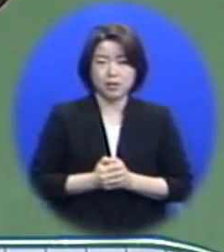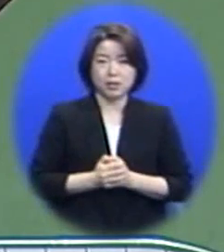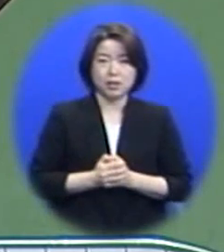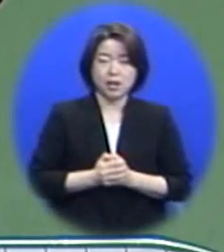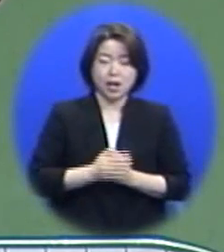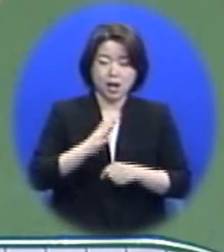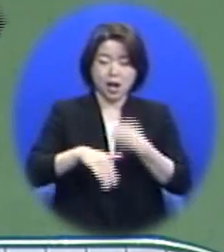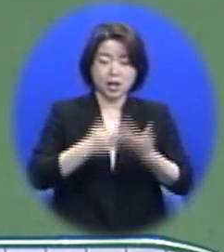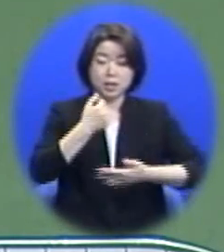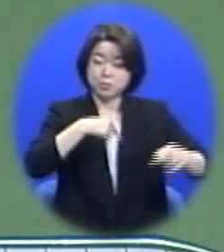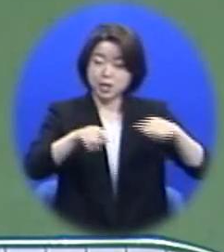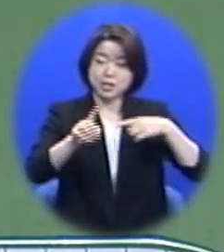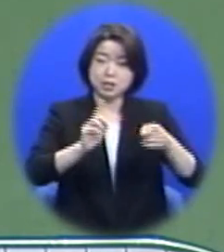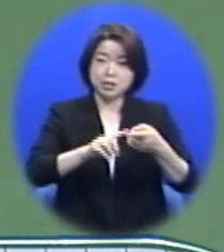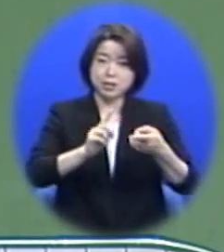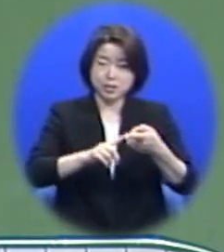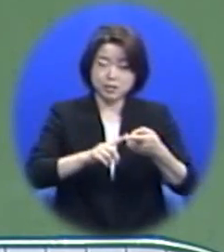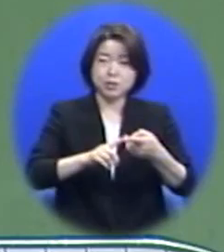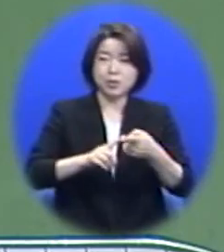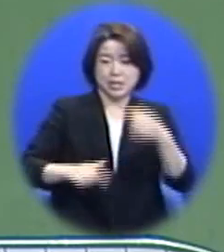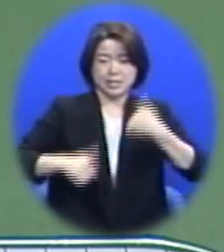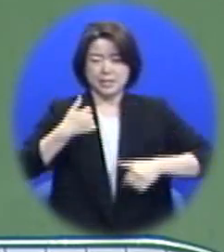뛰며 찬양하는